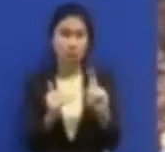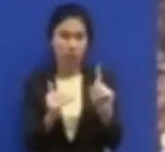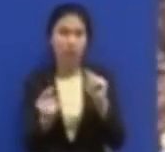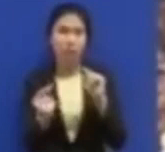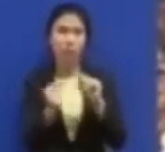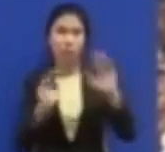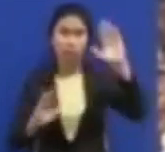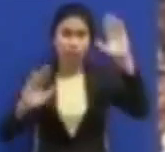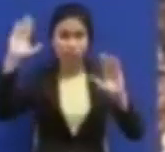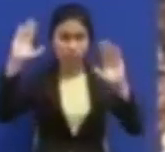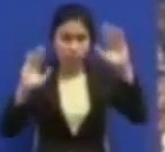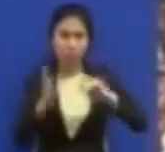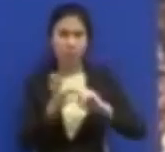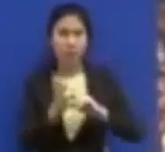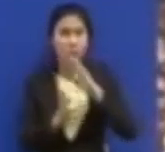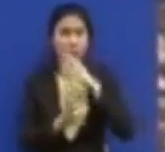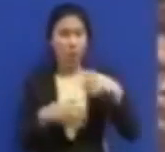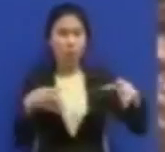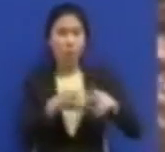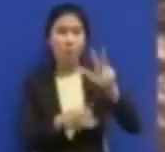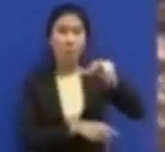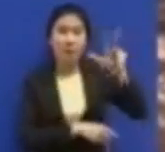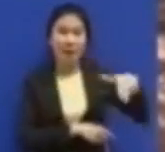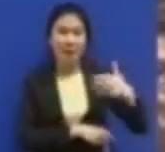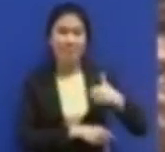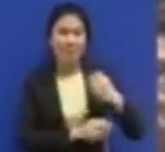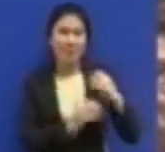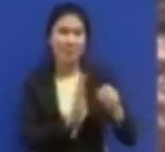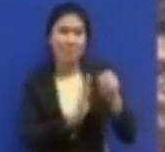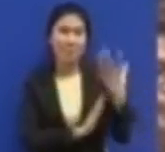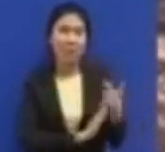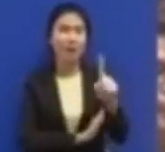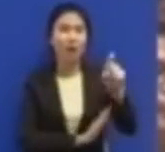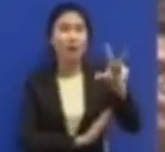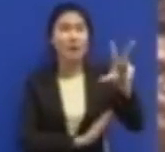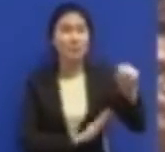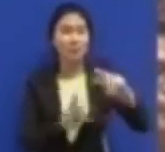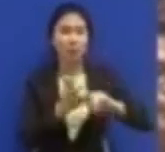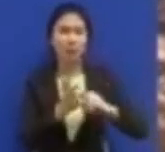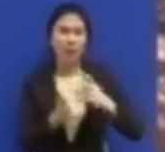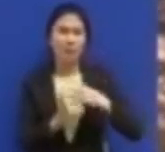ไม่ได้หมายความว่าพรรคเพื่อไทยมีเสียง130กว่าเสียงจะเลือกประธานสภ